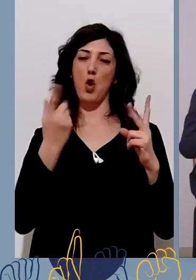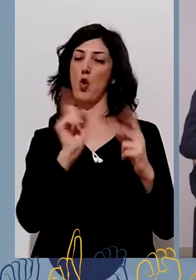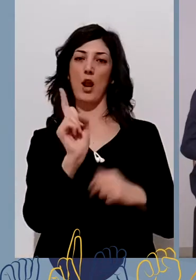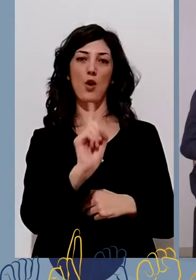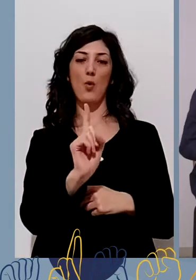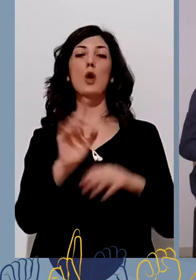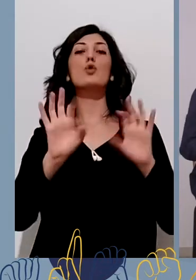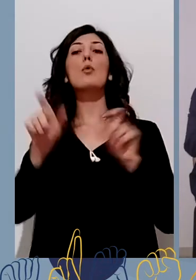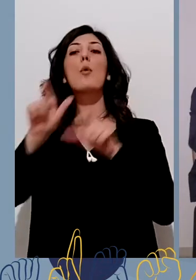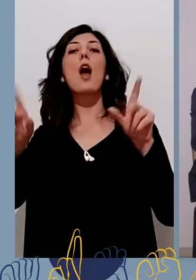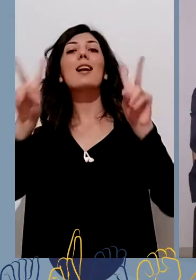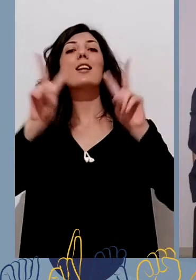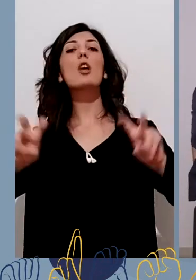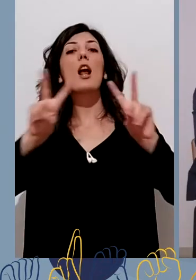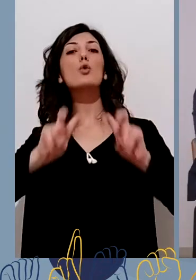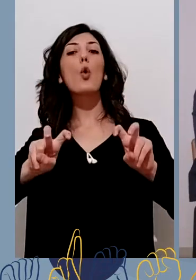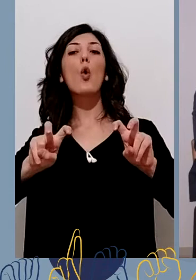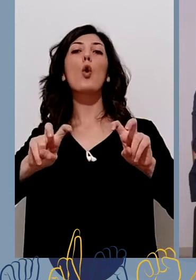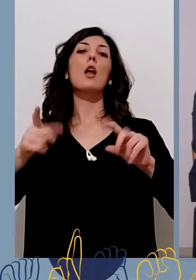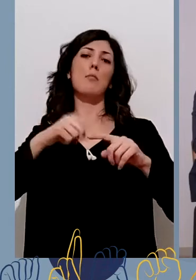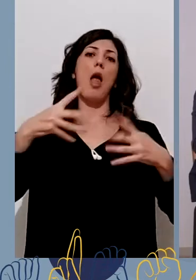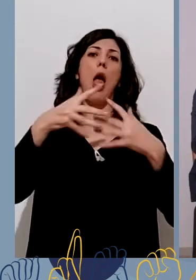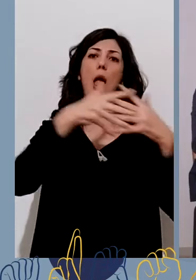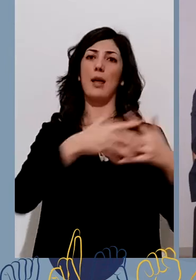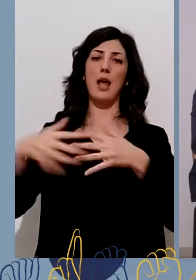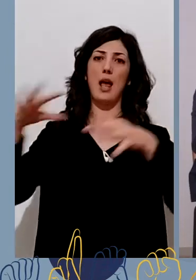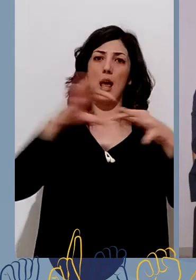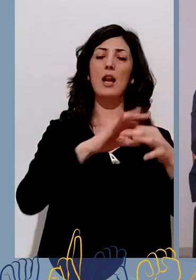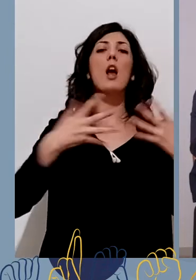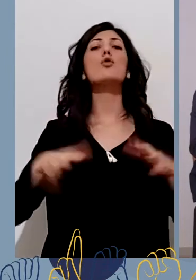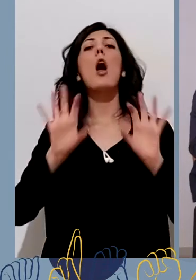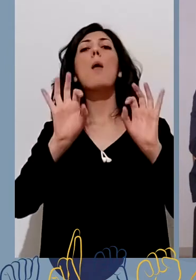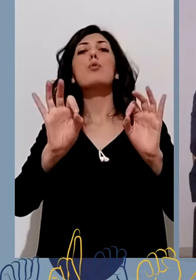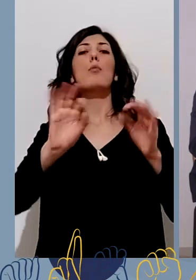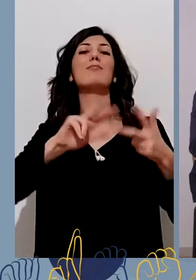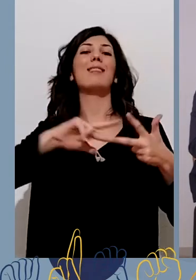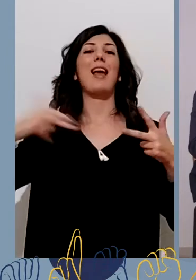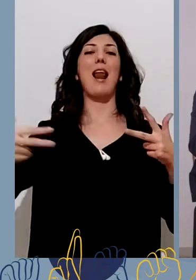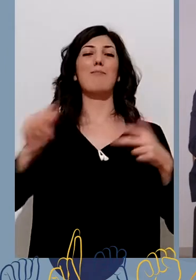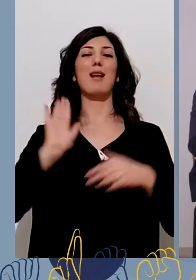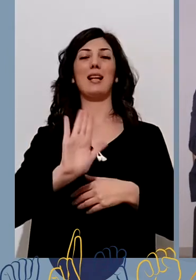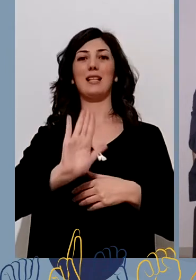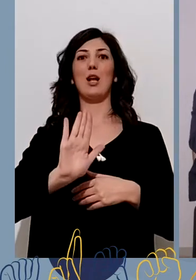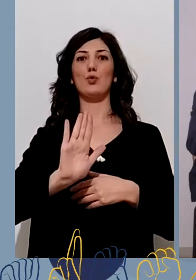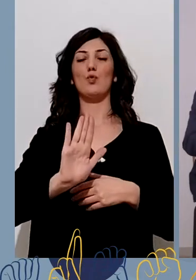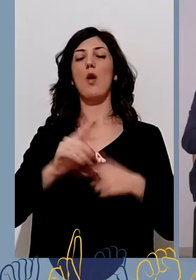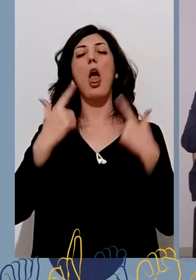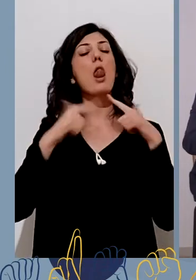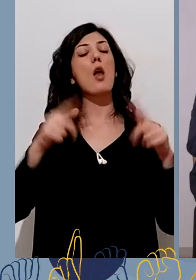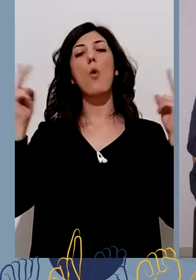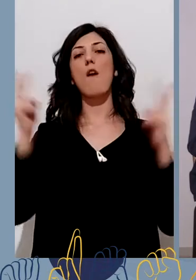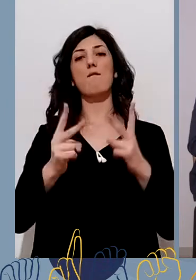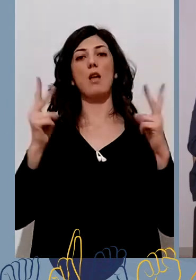dei ricercatori americani, hanno dato una struttura vera a questa lingua, quindi è una lingua vera e propria che certo. Utilizza